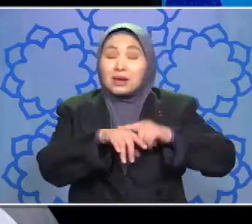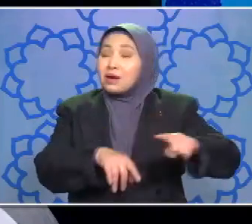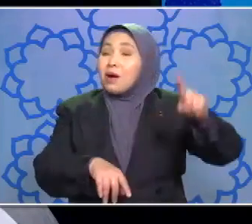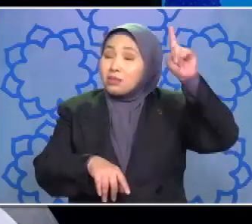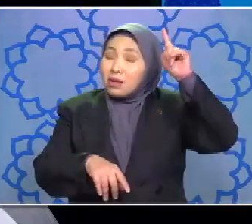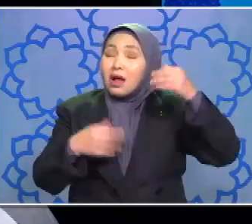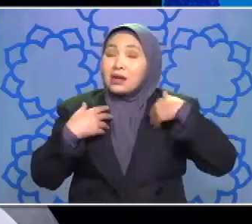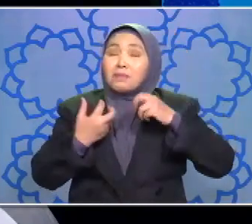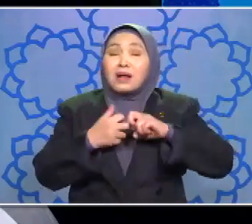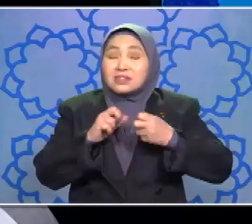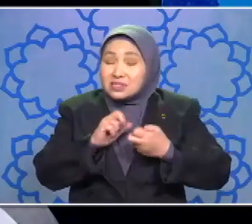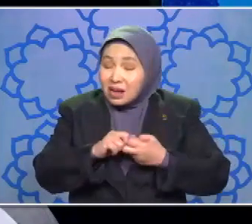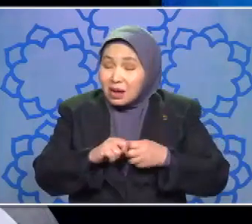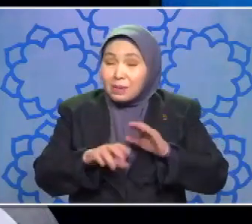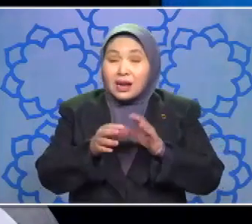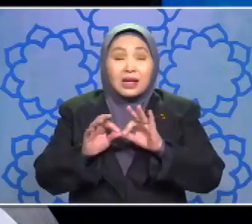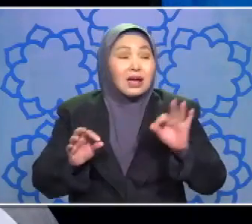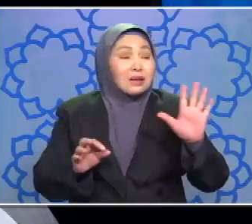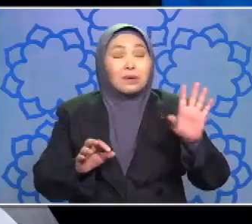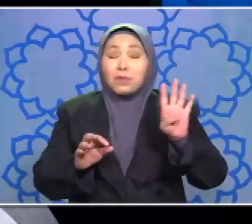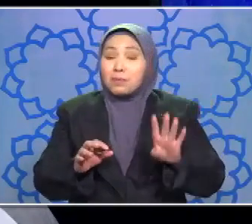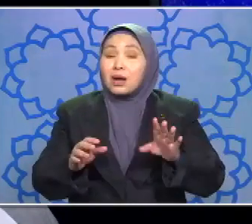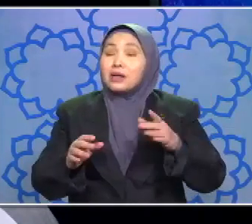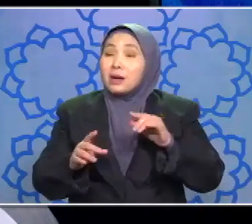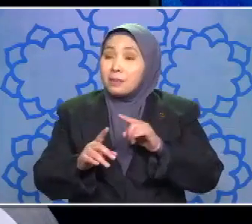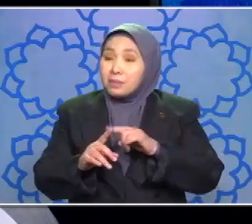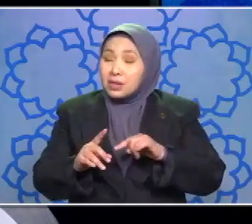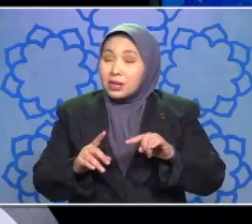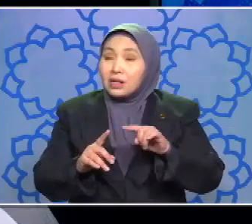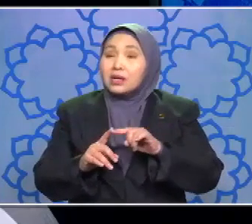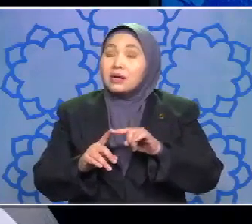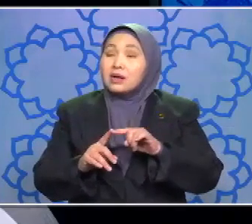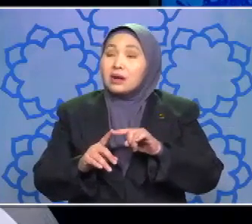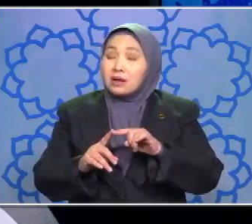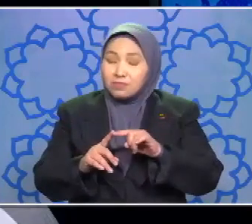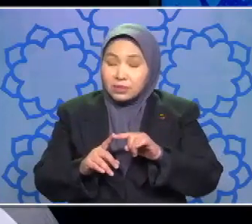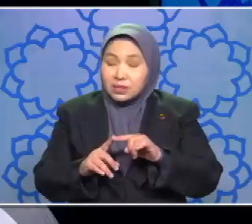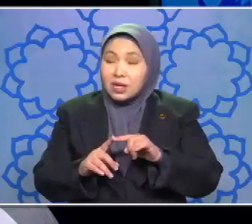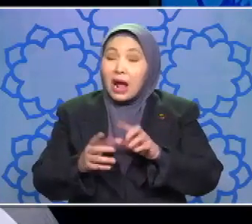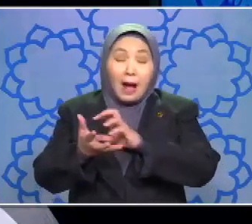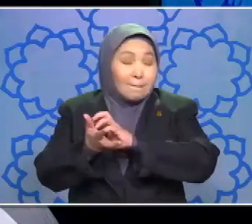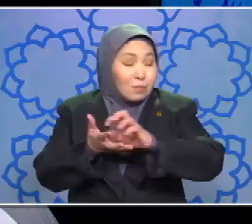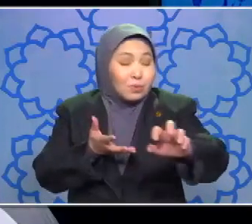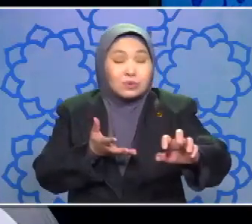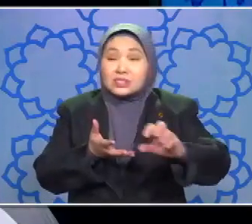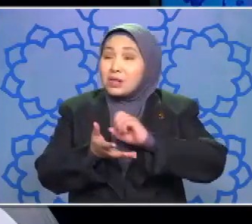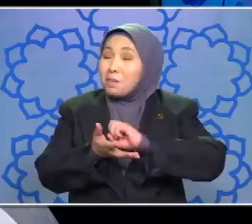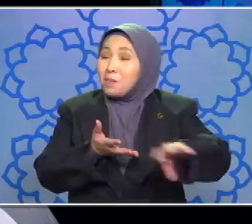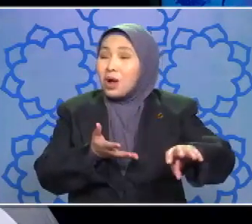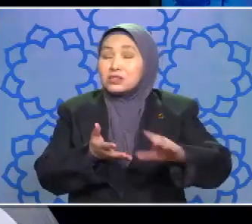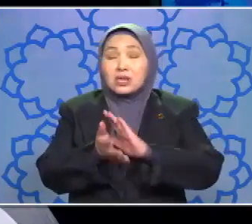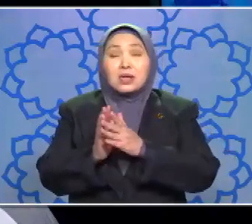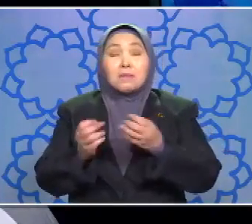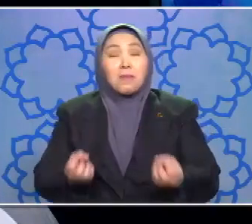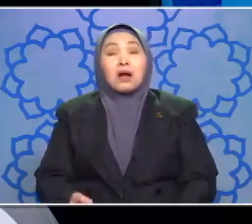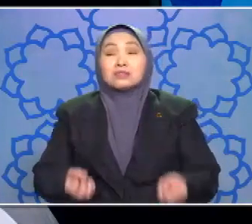ada kemudaratan, pada ayat 54 itu Allah kata bila di kasyafa, ya, dihapuskan, maka ramai